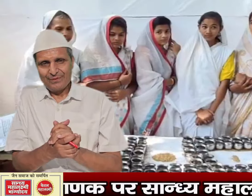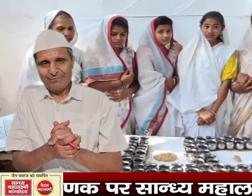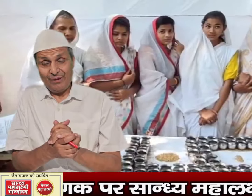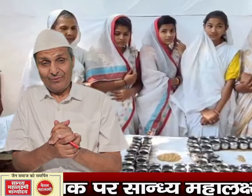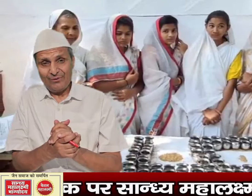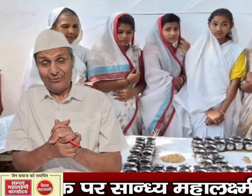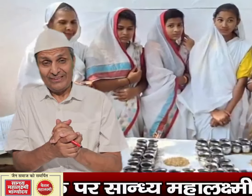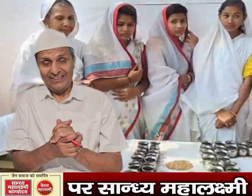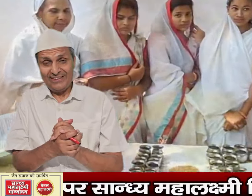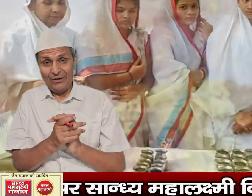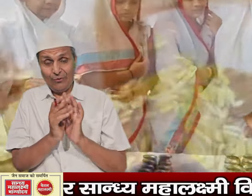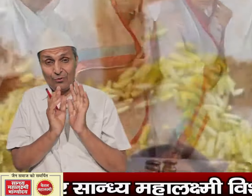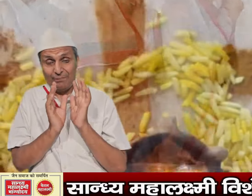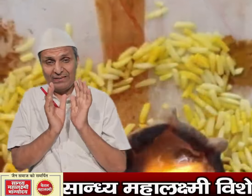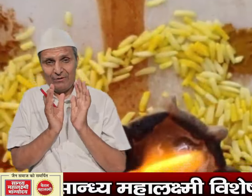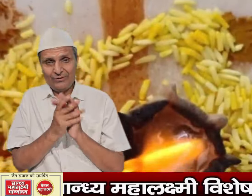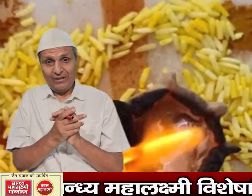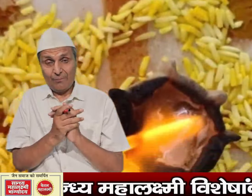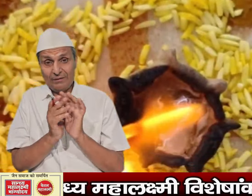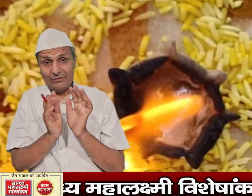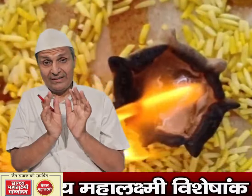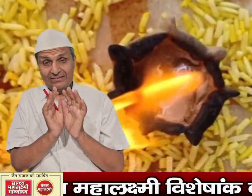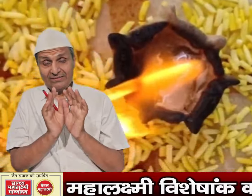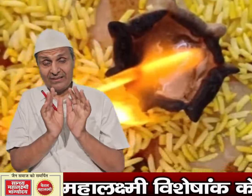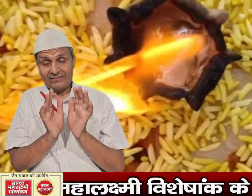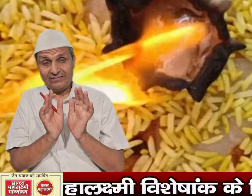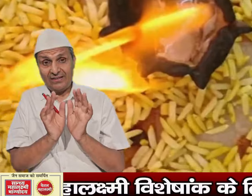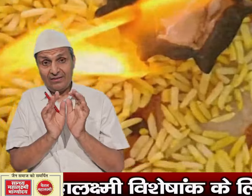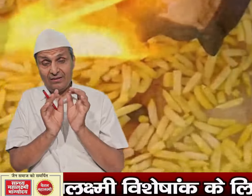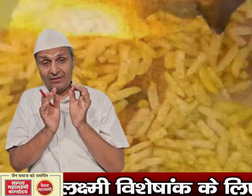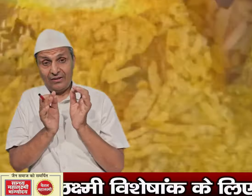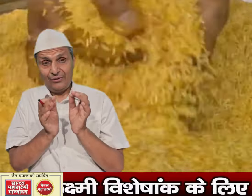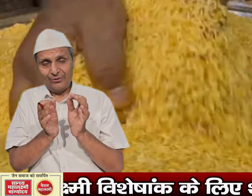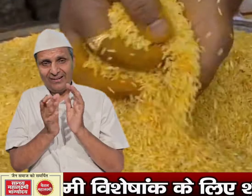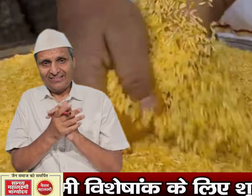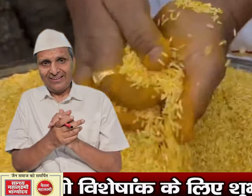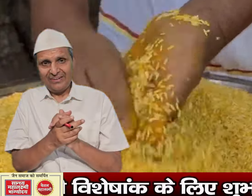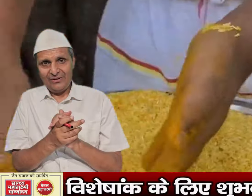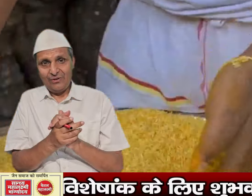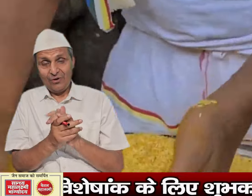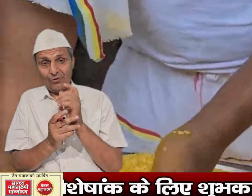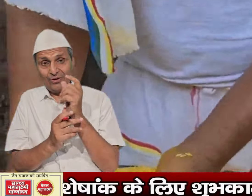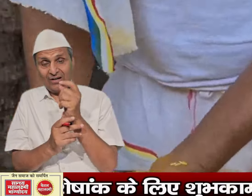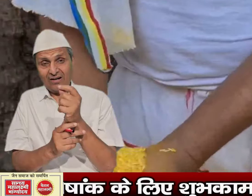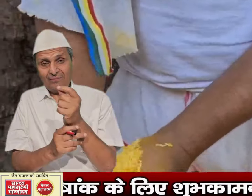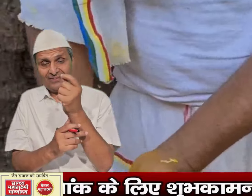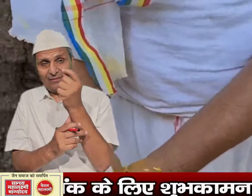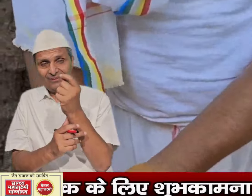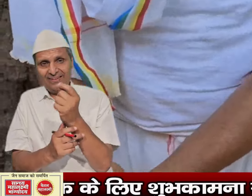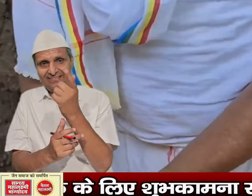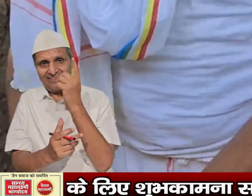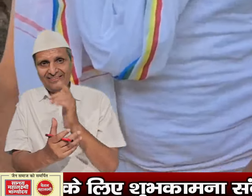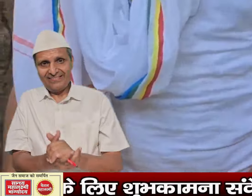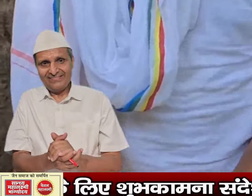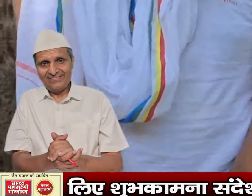भा बिल्कुल उसी दिन उन्होंने प्रतिमा को देखा और प्रतिमा को देख के टक टक टक टक घंटों निहारते रहे और उन्होंने कहा अभी इसका